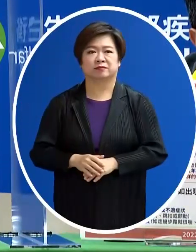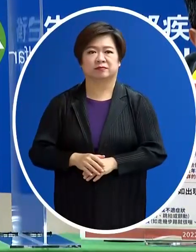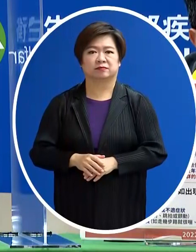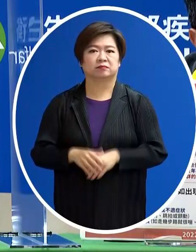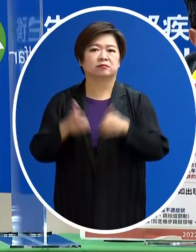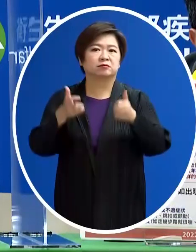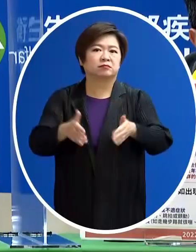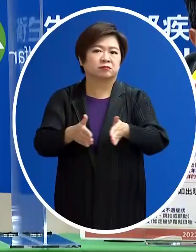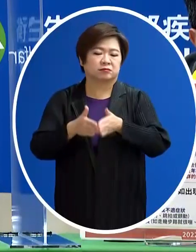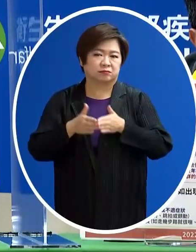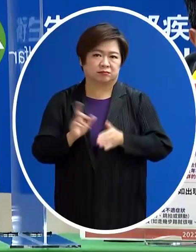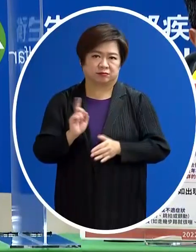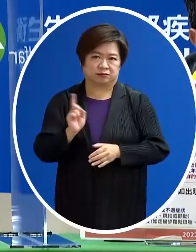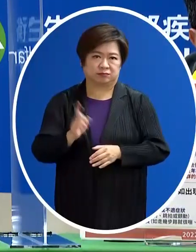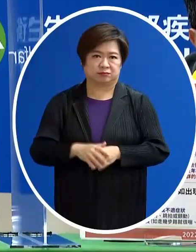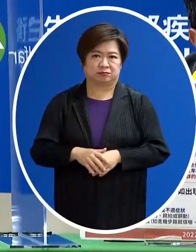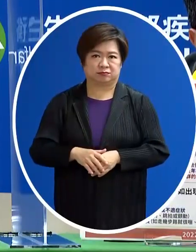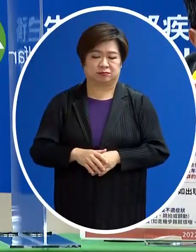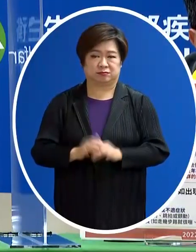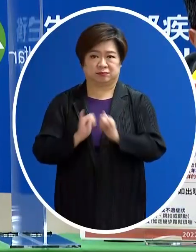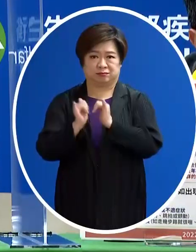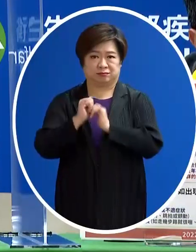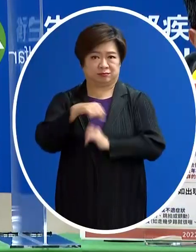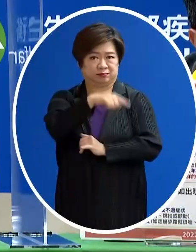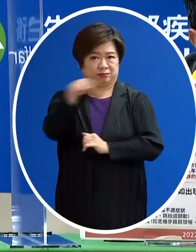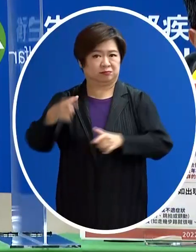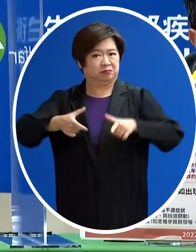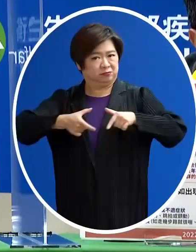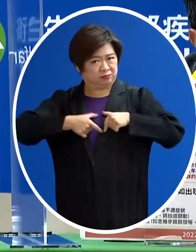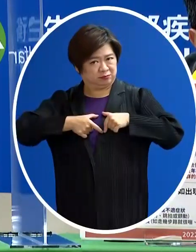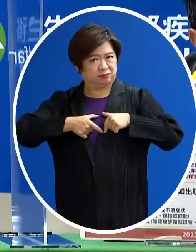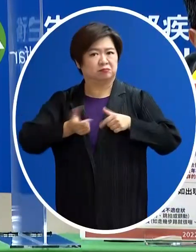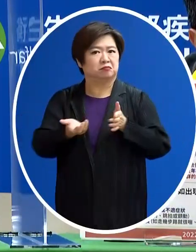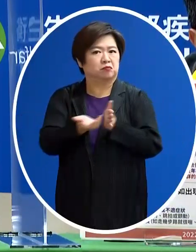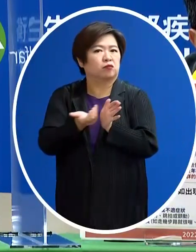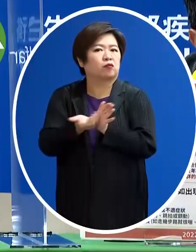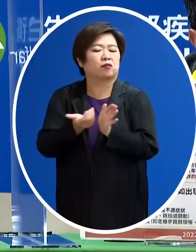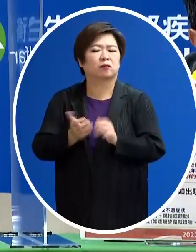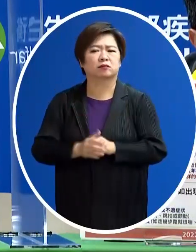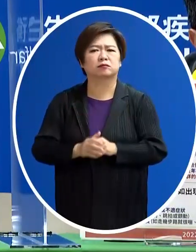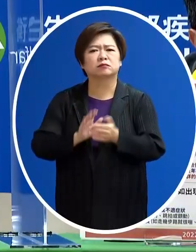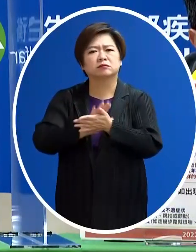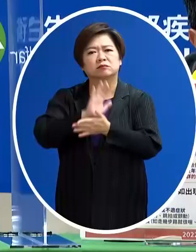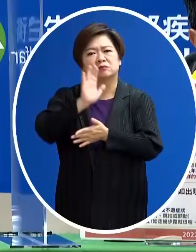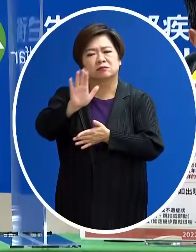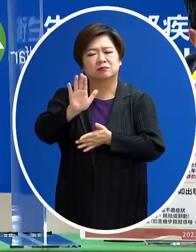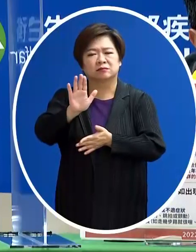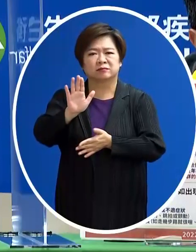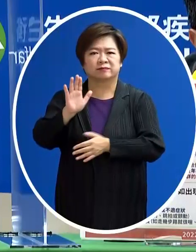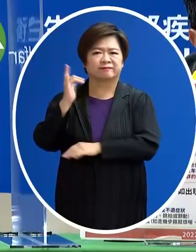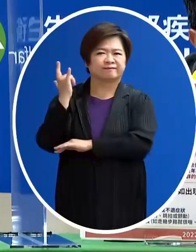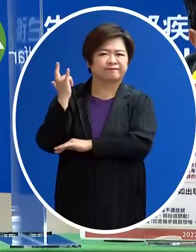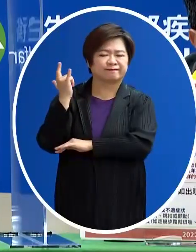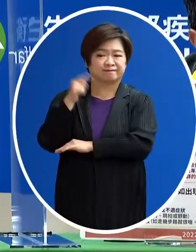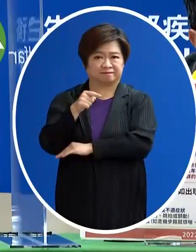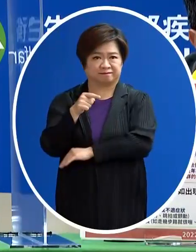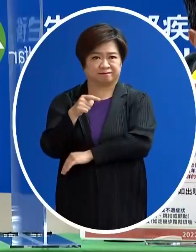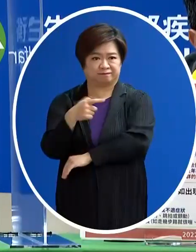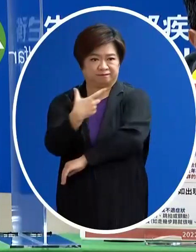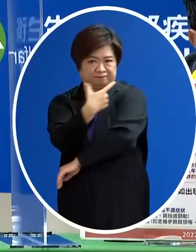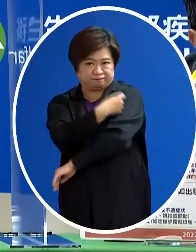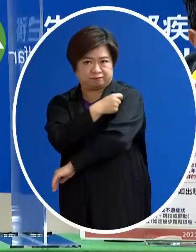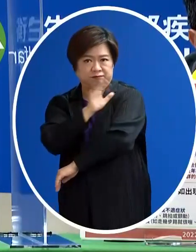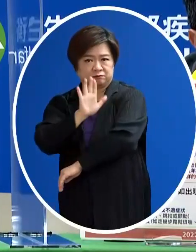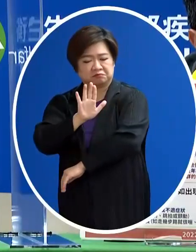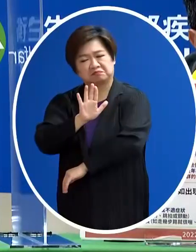重要的是大家心理上的一个准备。好，其实在未来，第一个说，如果客观的准备，就疫苗的